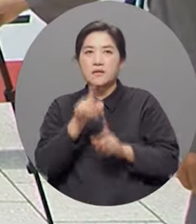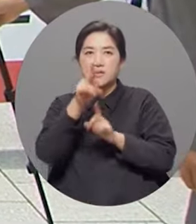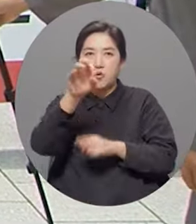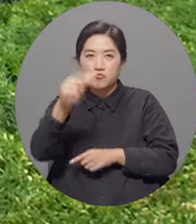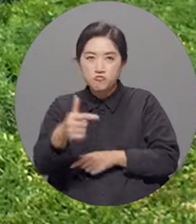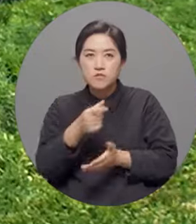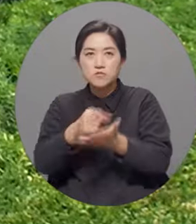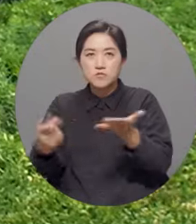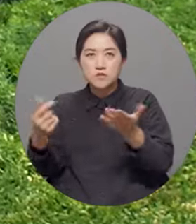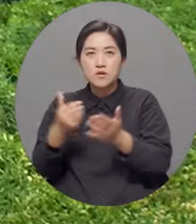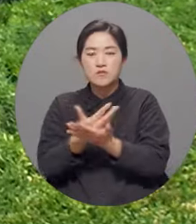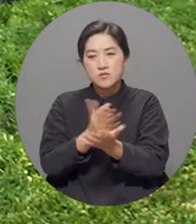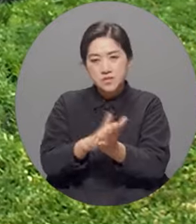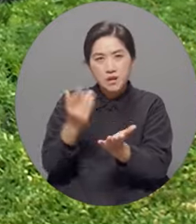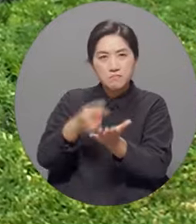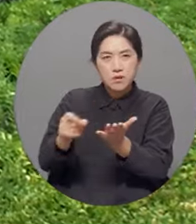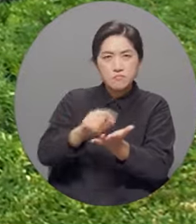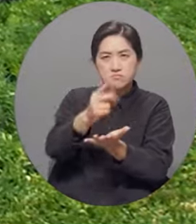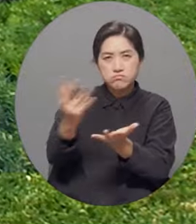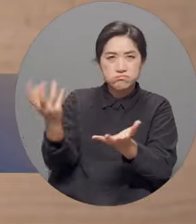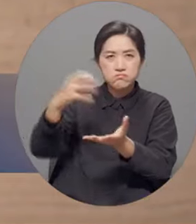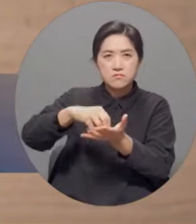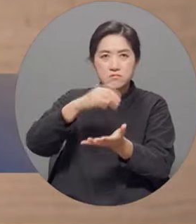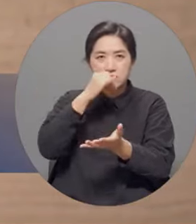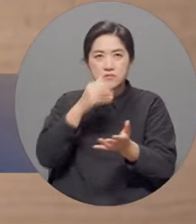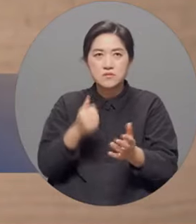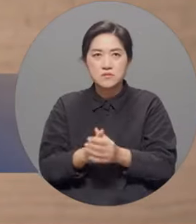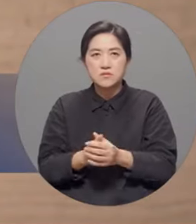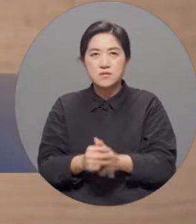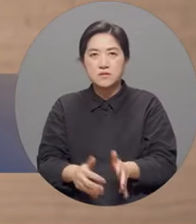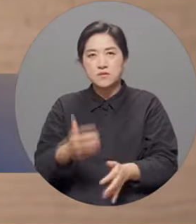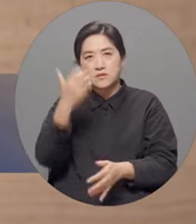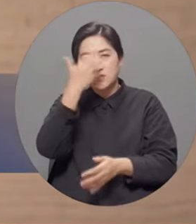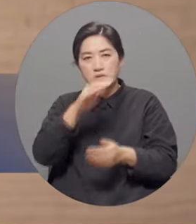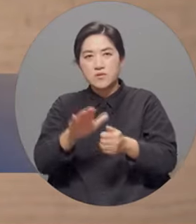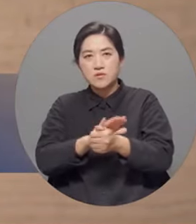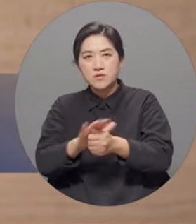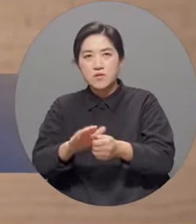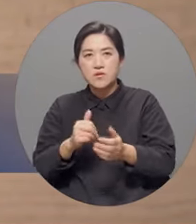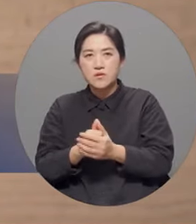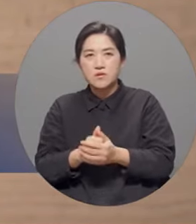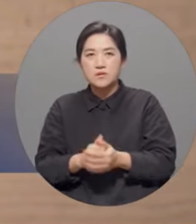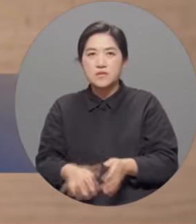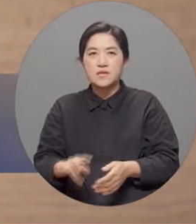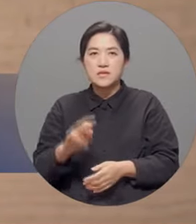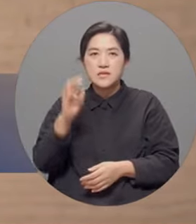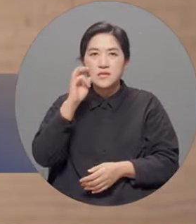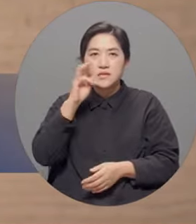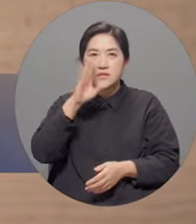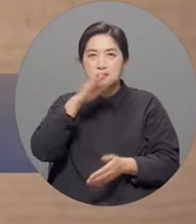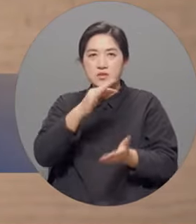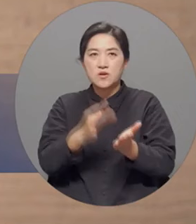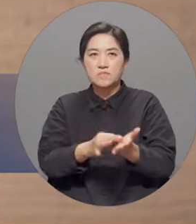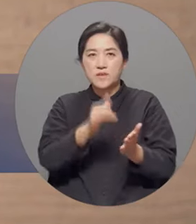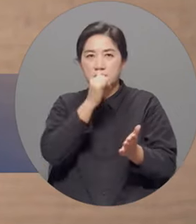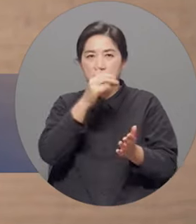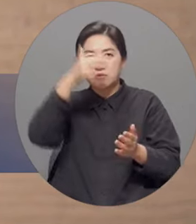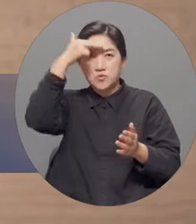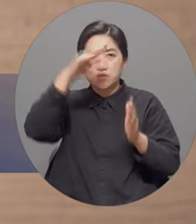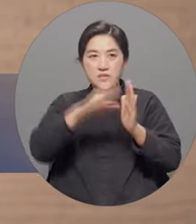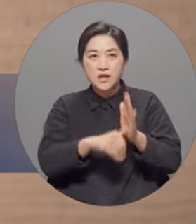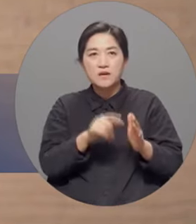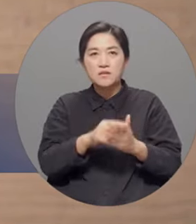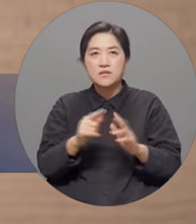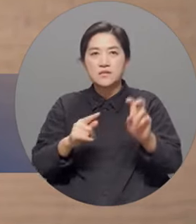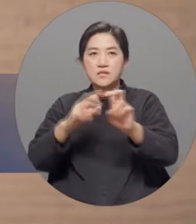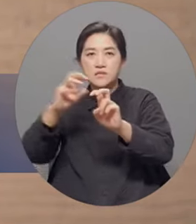저자로 참여했던 곳입니다. 성적 위안을 역으로 진 기생이라는 천한 신분이 있었는데